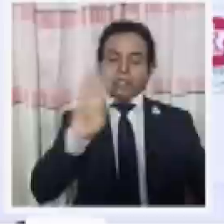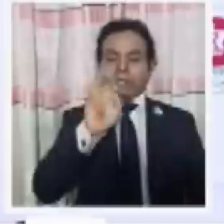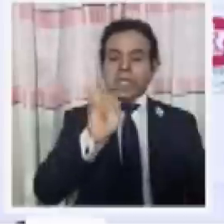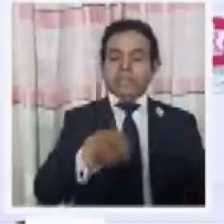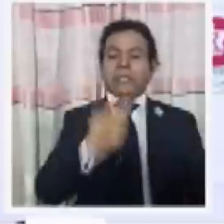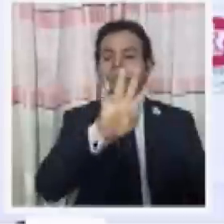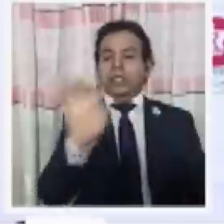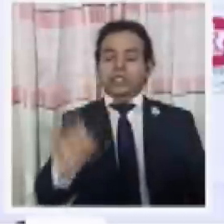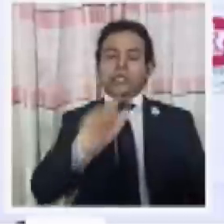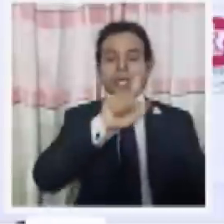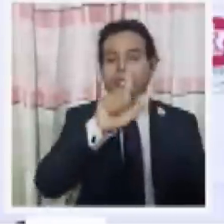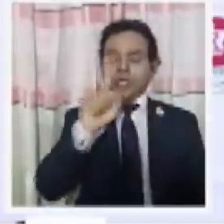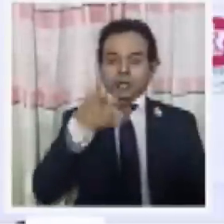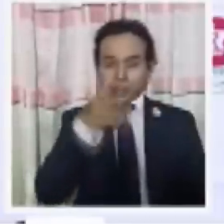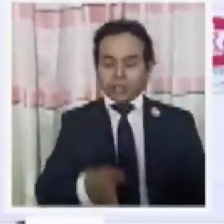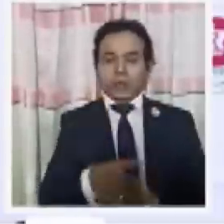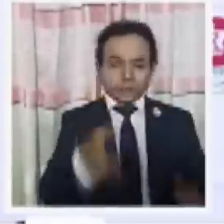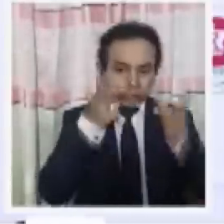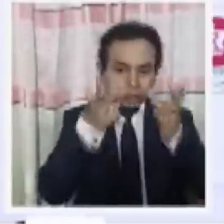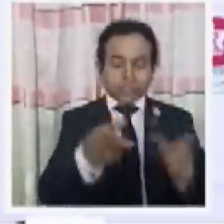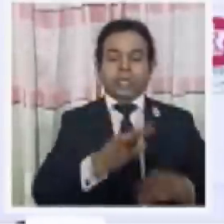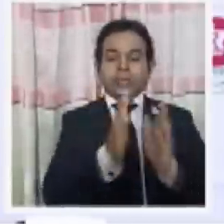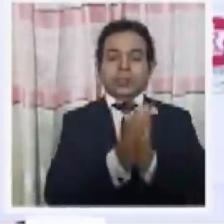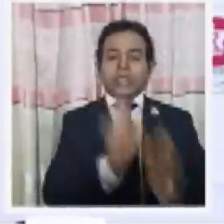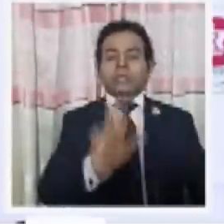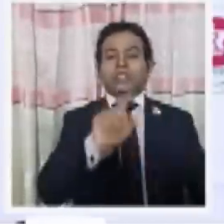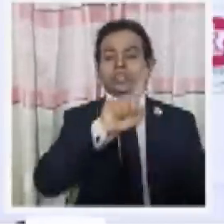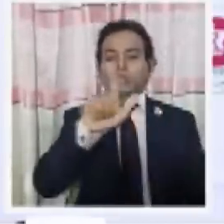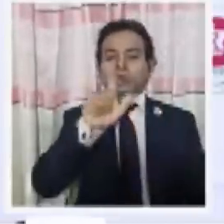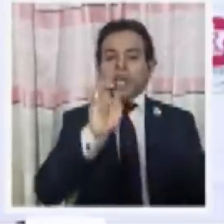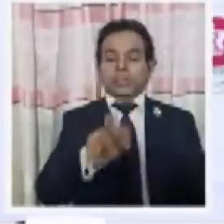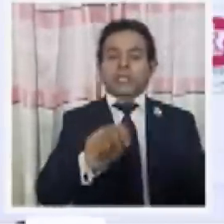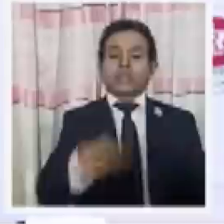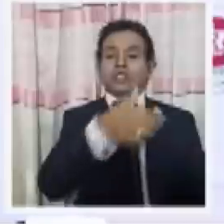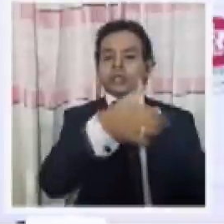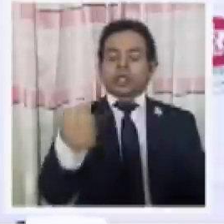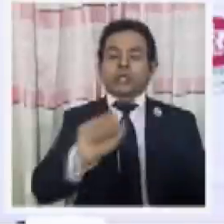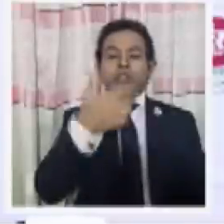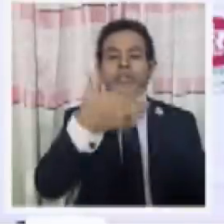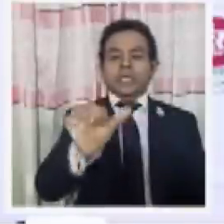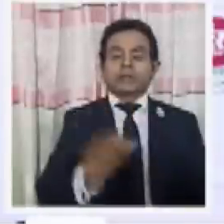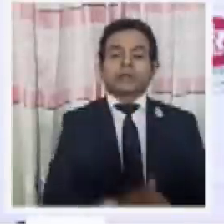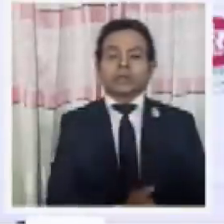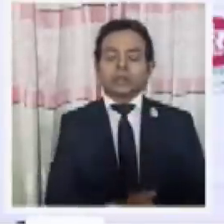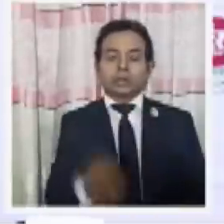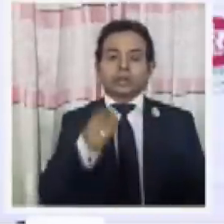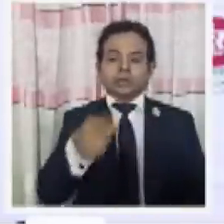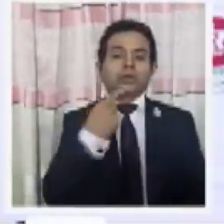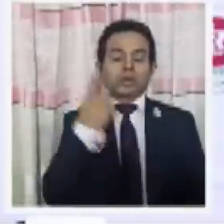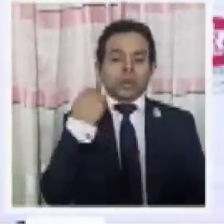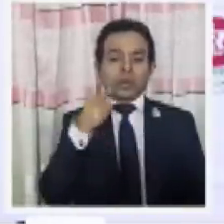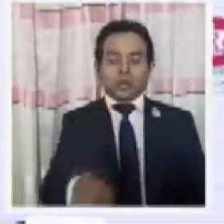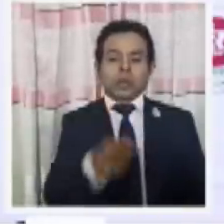আইসোলেশনে 38,131 জন এবং এ পর্যন্ত আইসোলেশন থেকে ছাড় পেয়েছেন 20,471 জন।